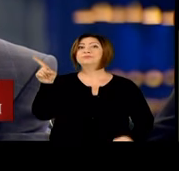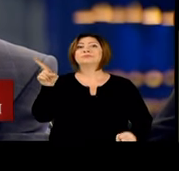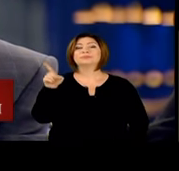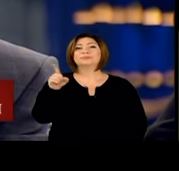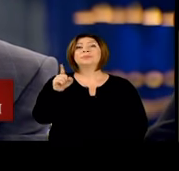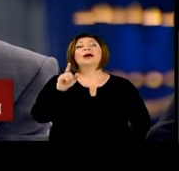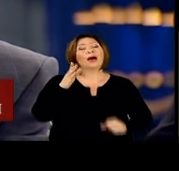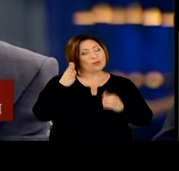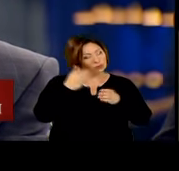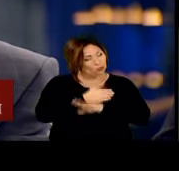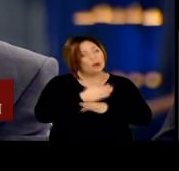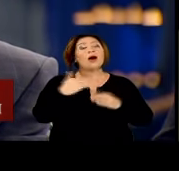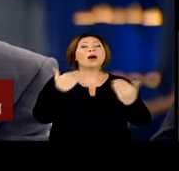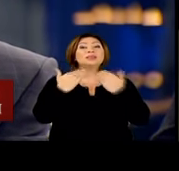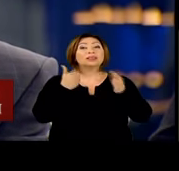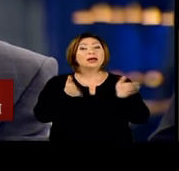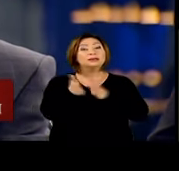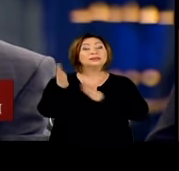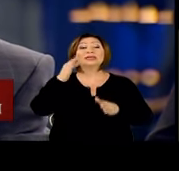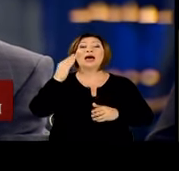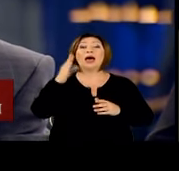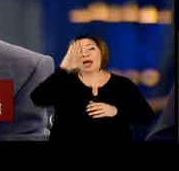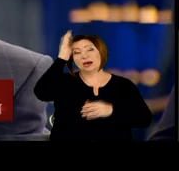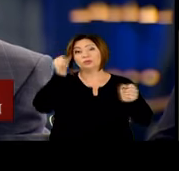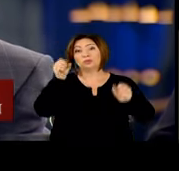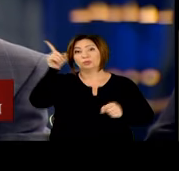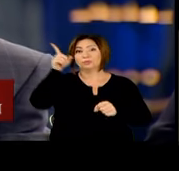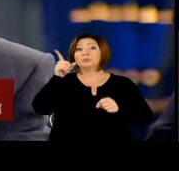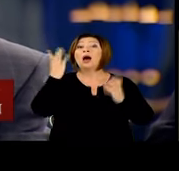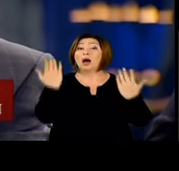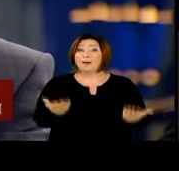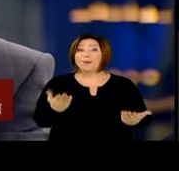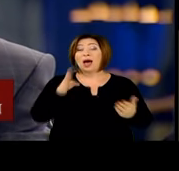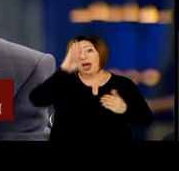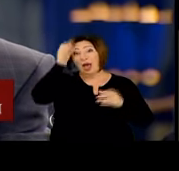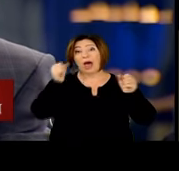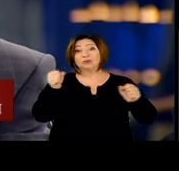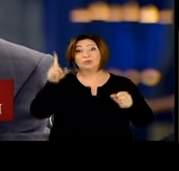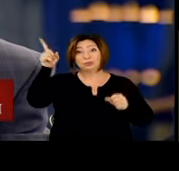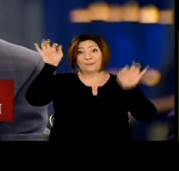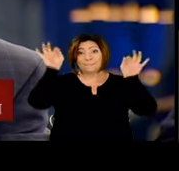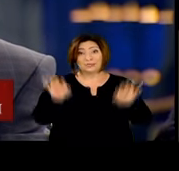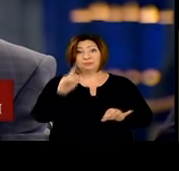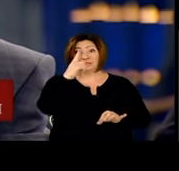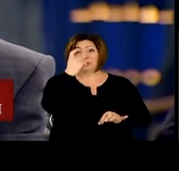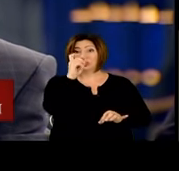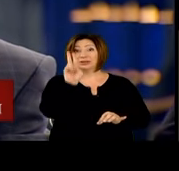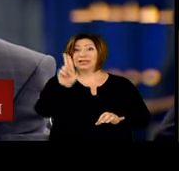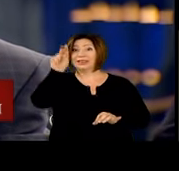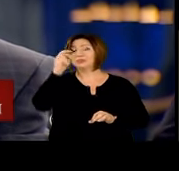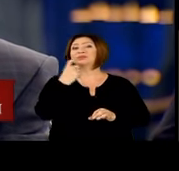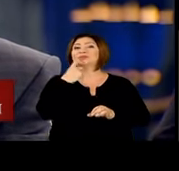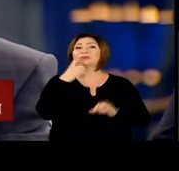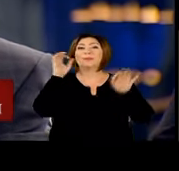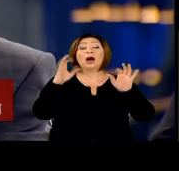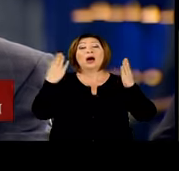Adres Erzurum, doğru. Ama şimdi şöyle bir durum var. Erzurum'da bu işe başladık 1970'li